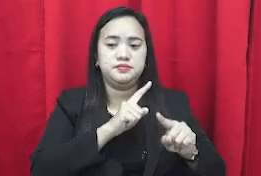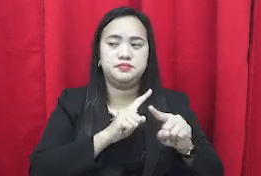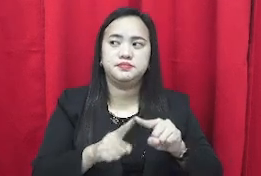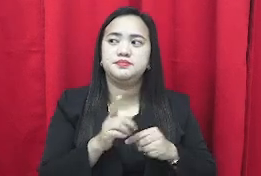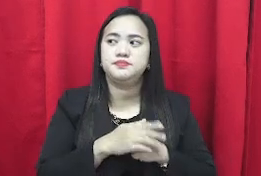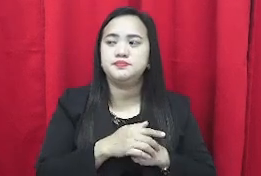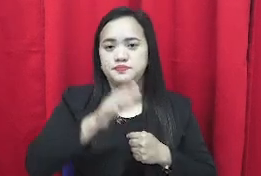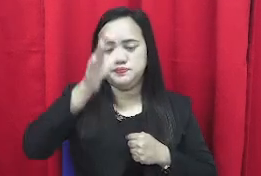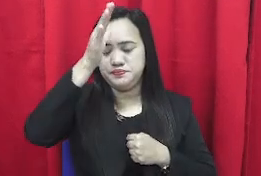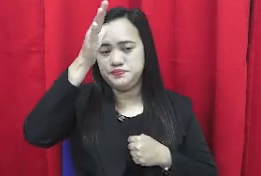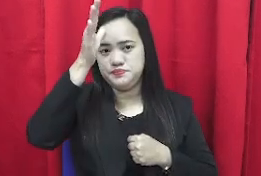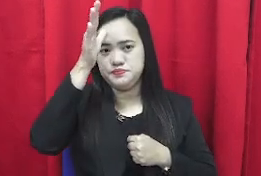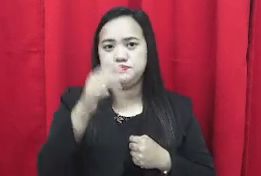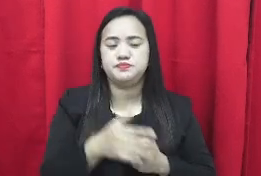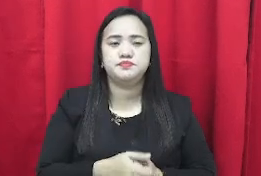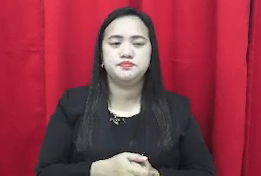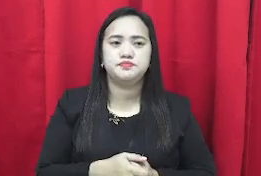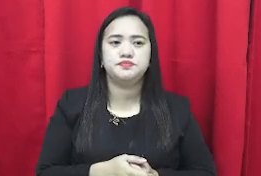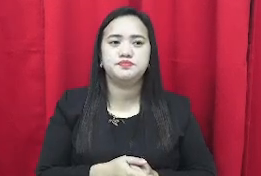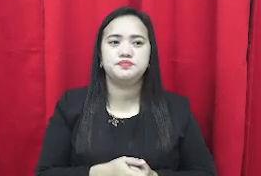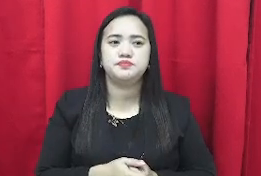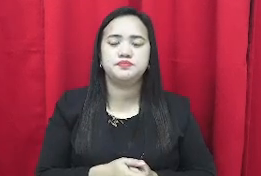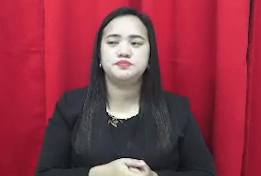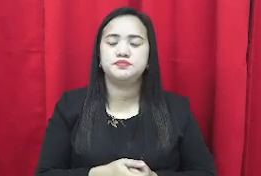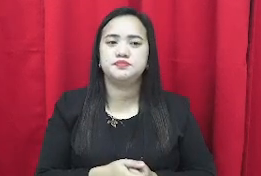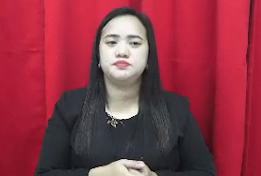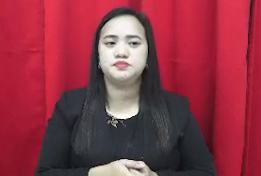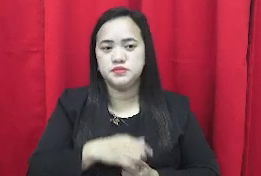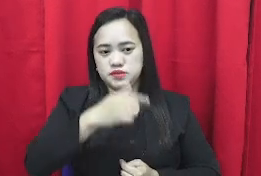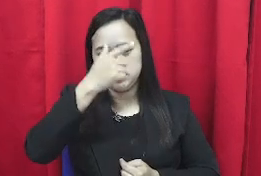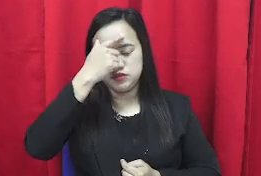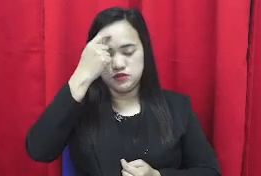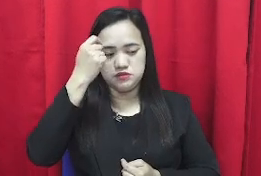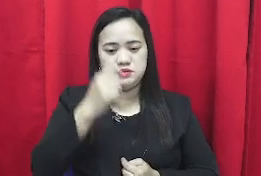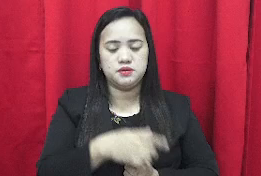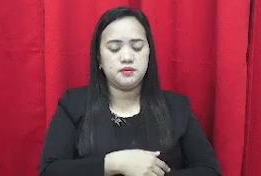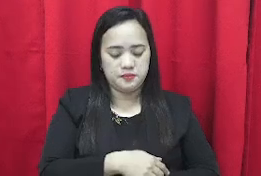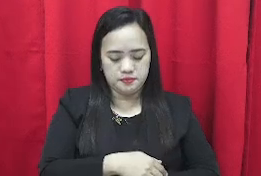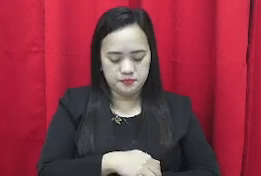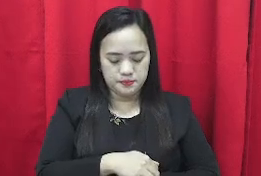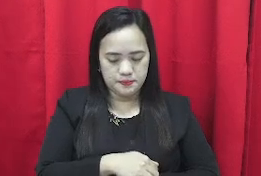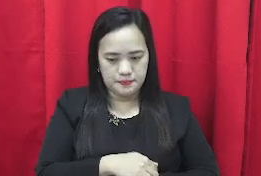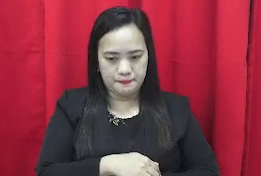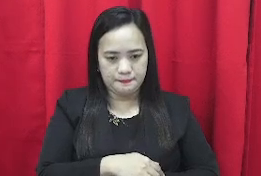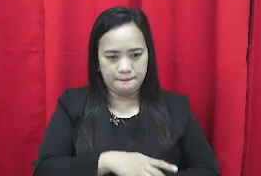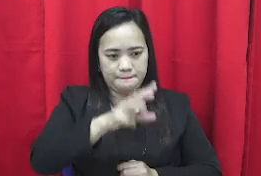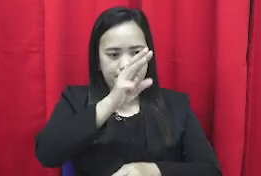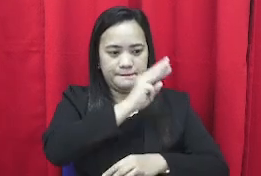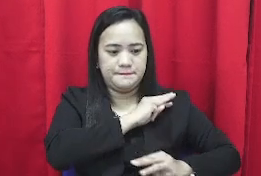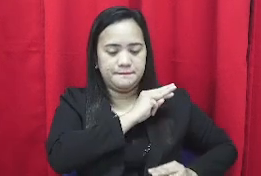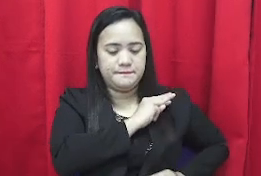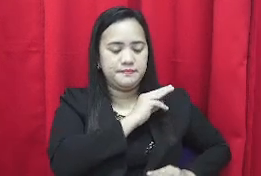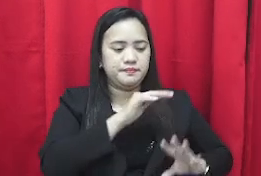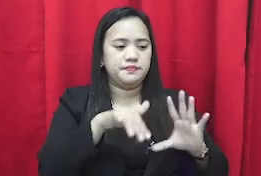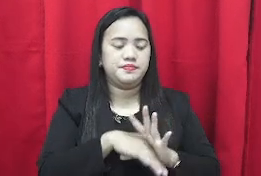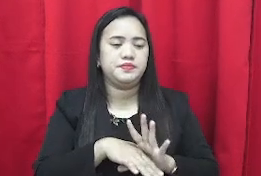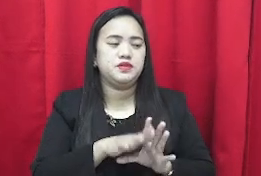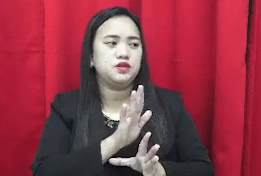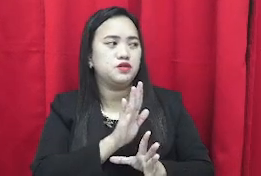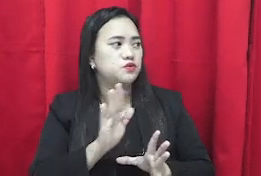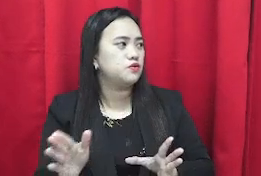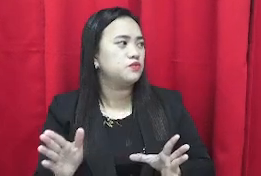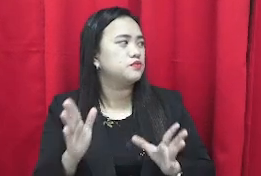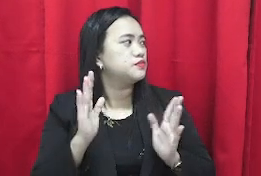magtatanong ko ngayon kay Sir Noel kasi military and theology sir Noel Yes sir sa sa karera mo ng magiging